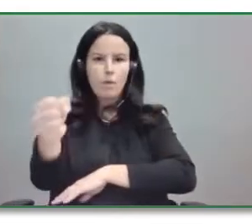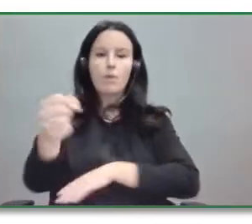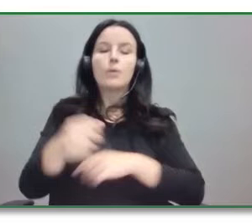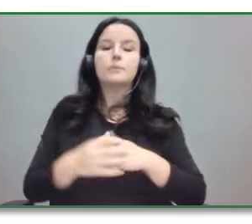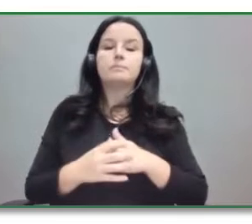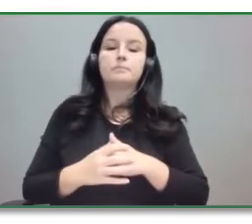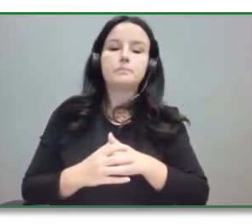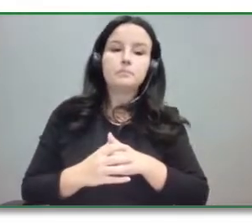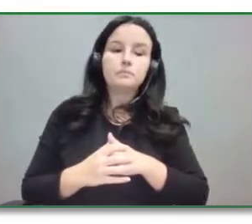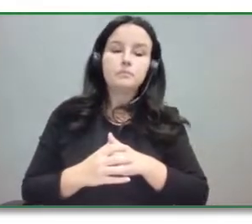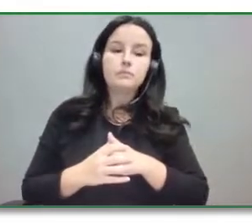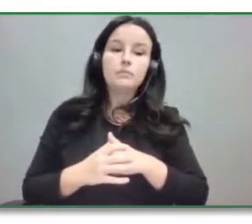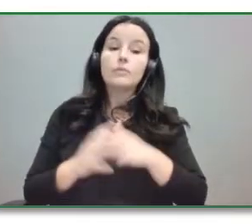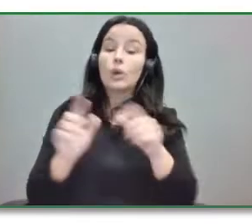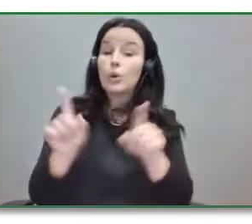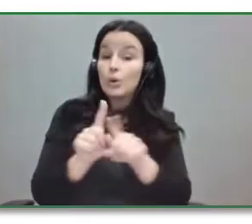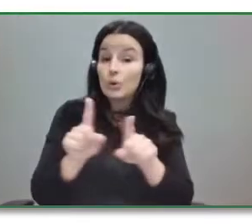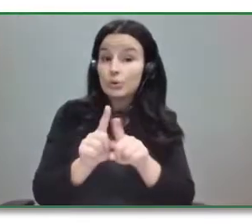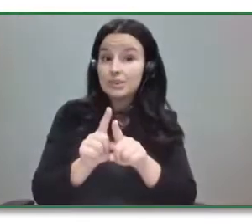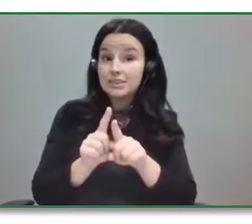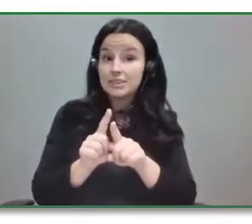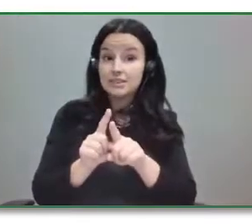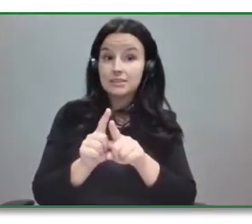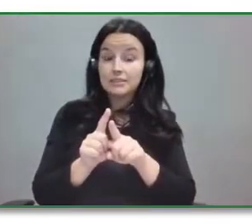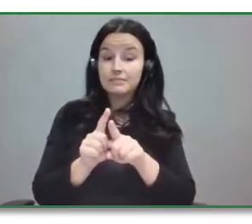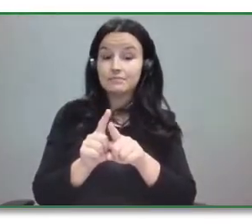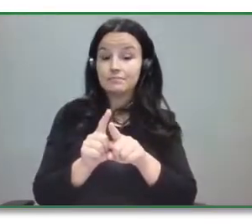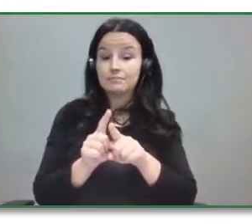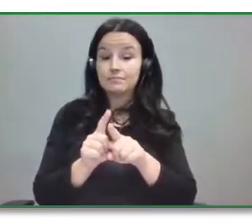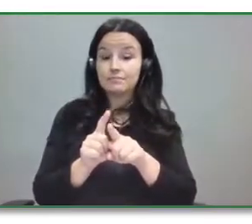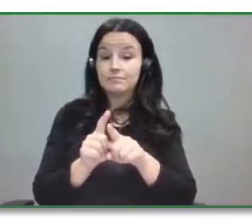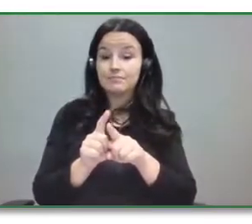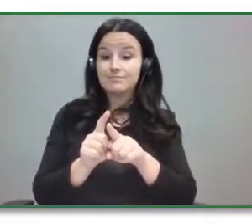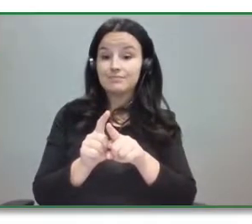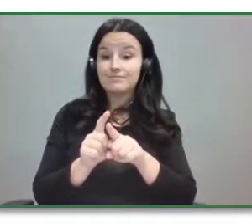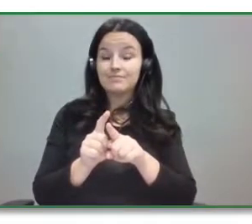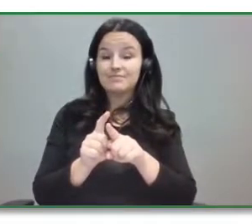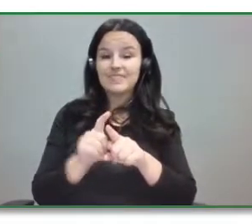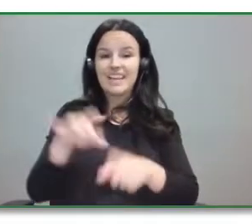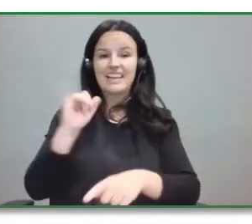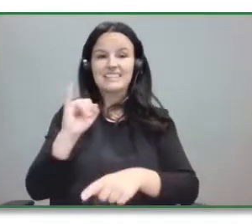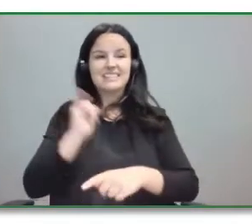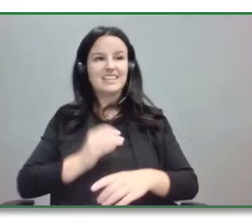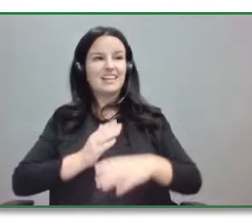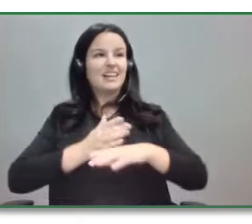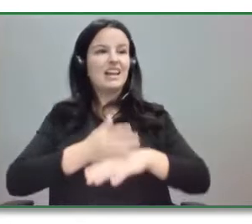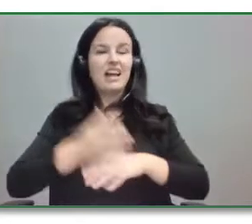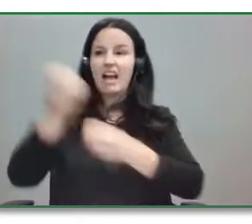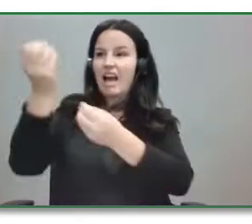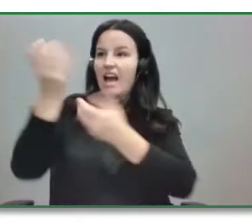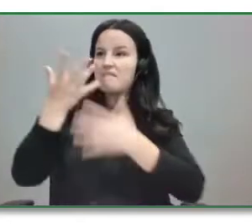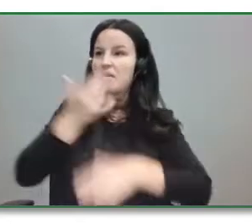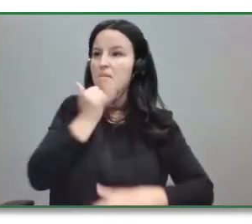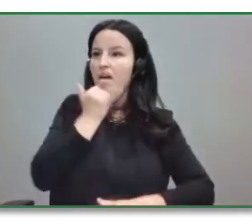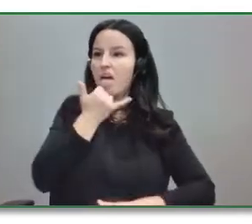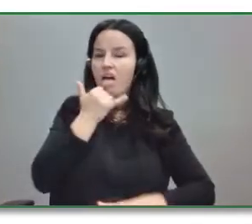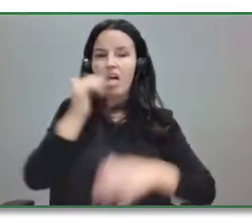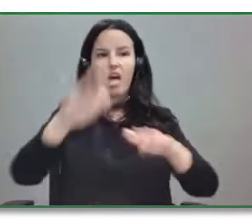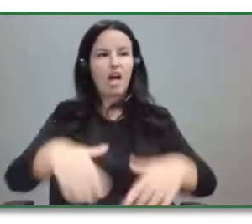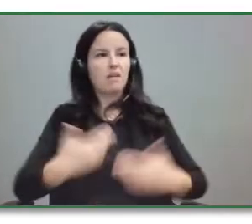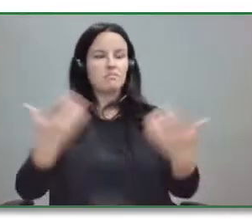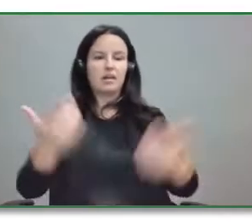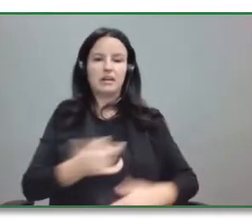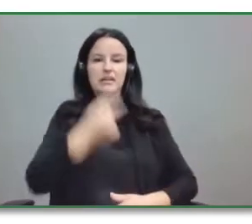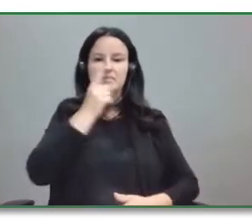ça aussi prévient les mauvaises informations que le personnel pourrait leur donner. Par exemple, il y a quelques